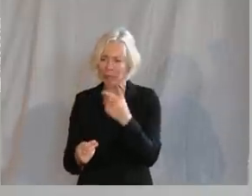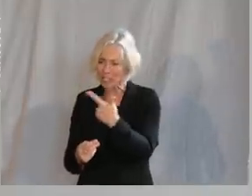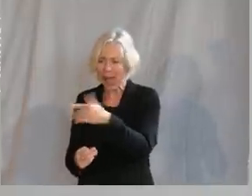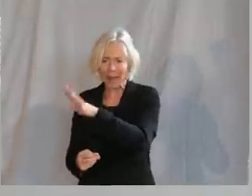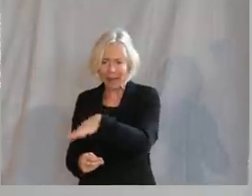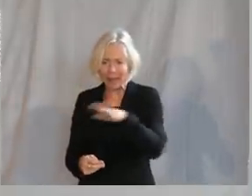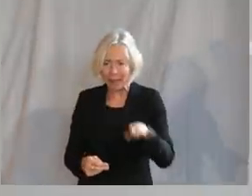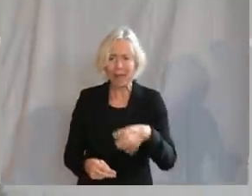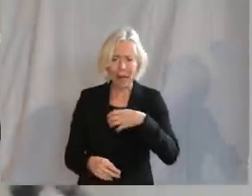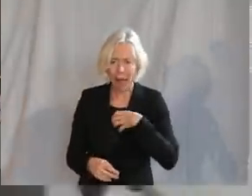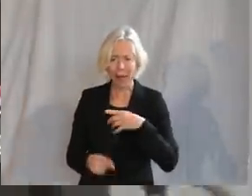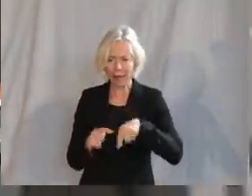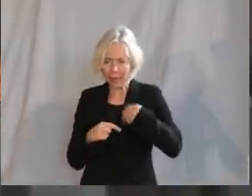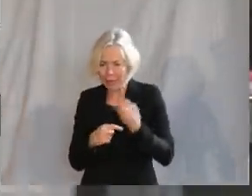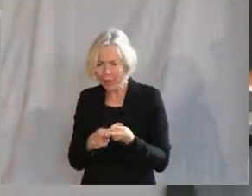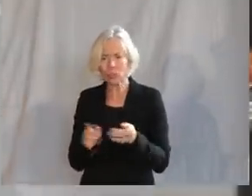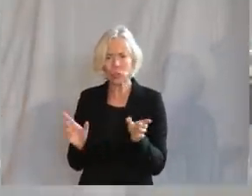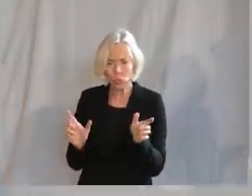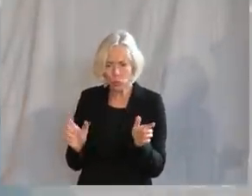Lässt sich da was sagen?